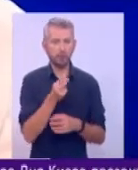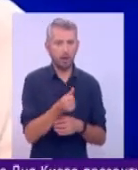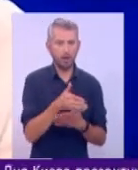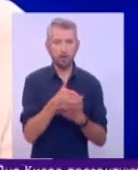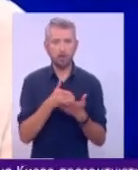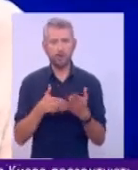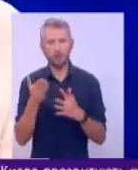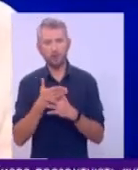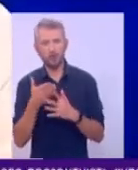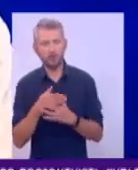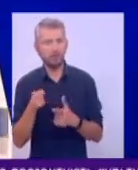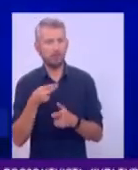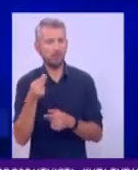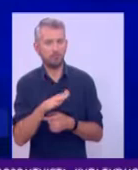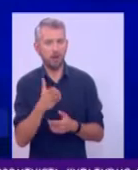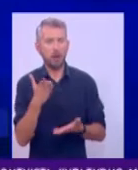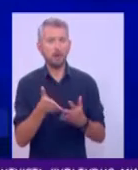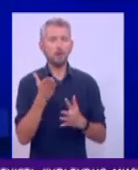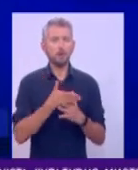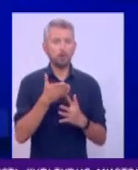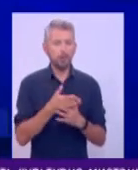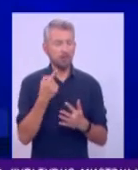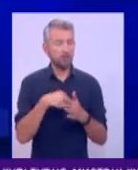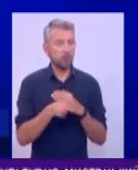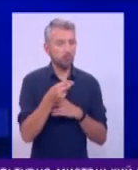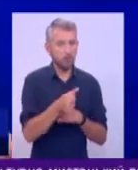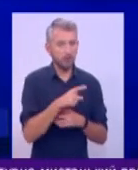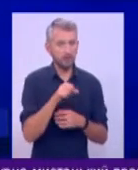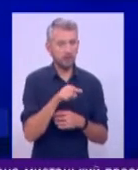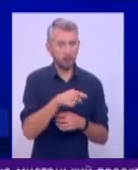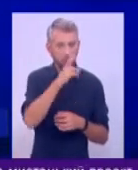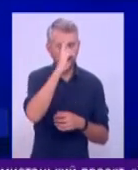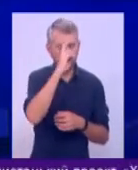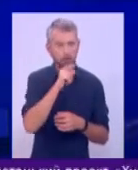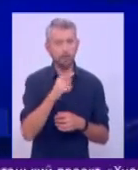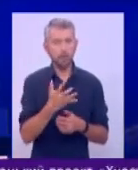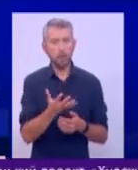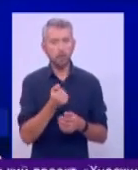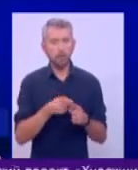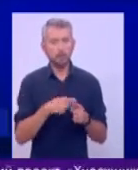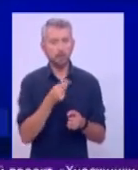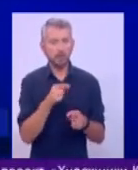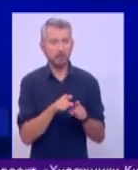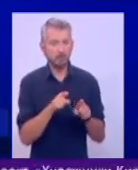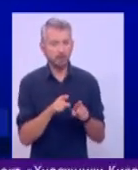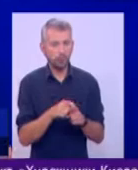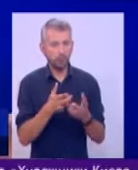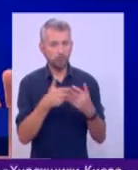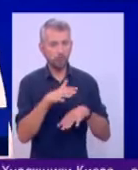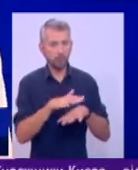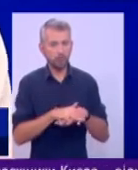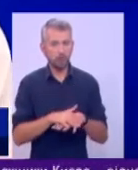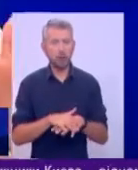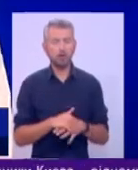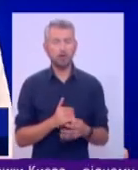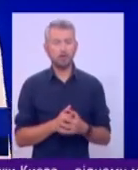половина субсидии или не платит. А если субсидии, значит платит за них государство, и вы получаете эти деньги все равно на счет как ОСББ. Сейчас они